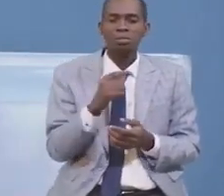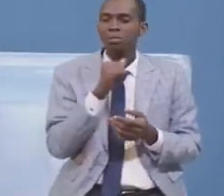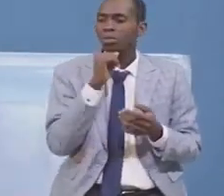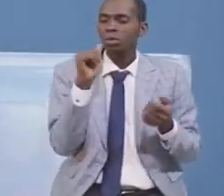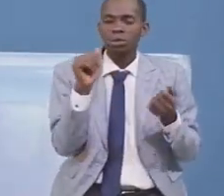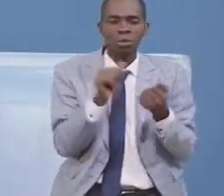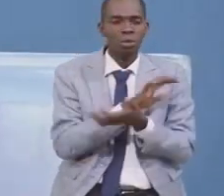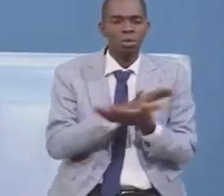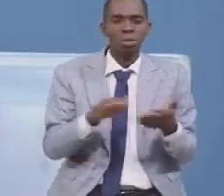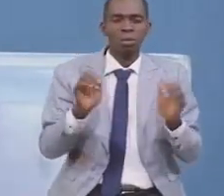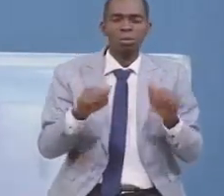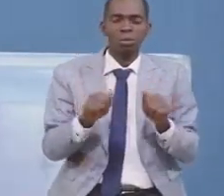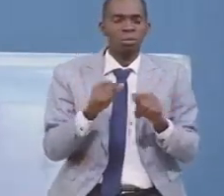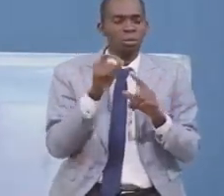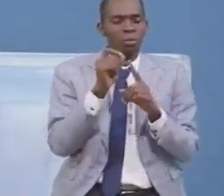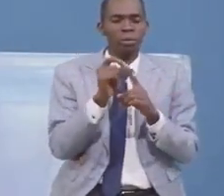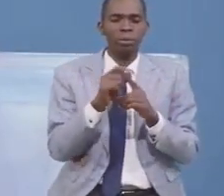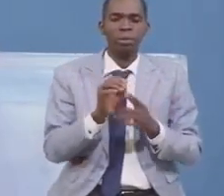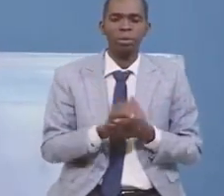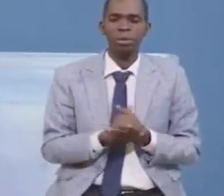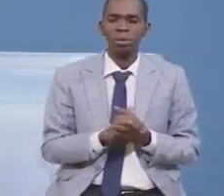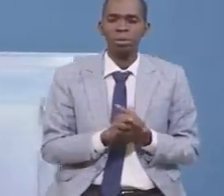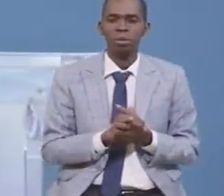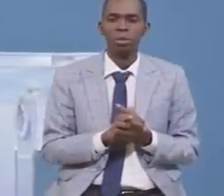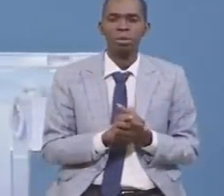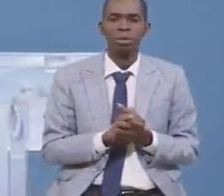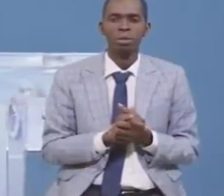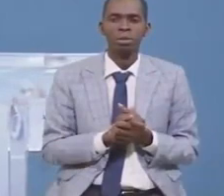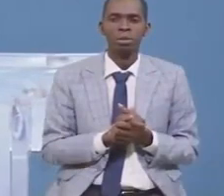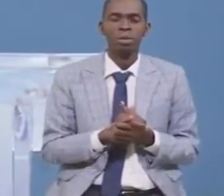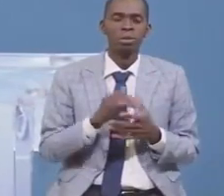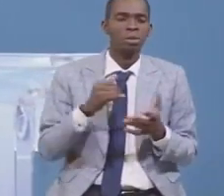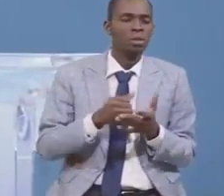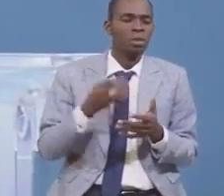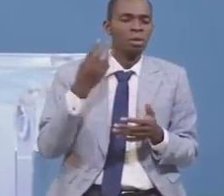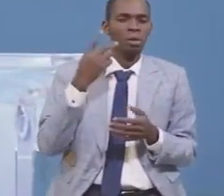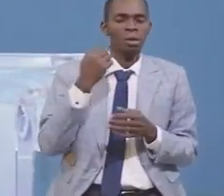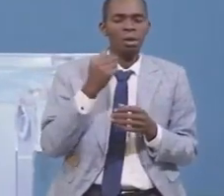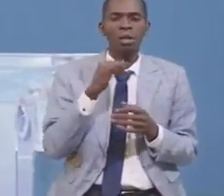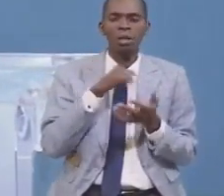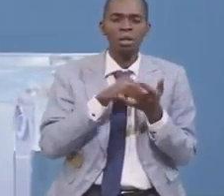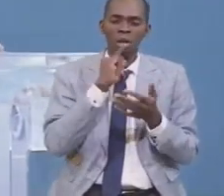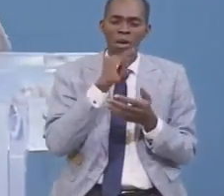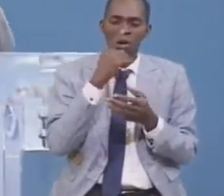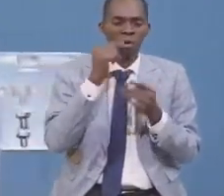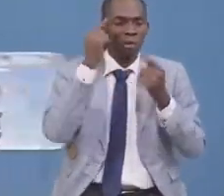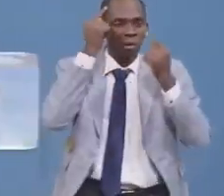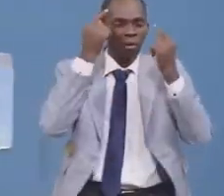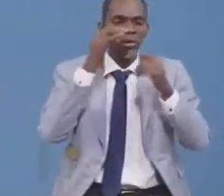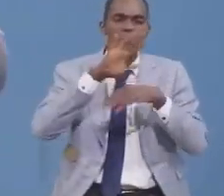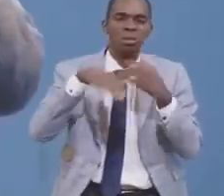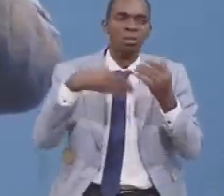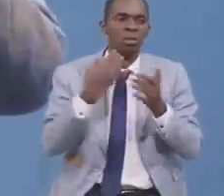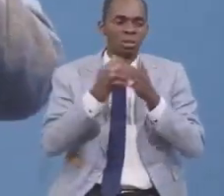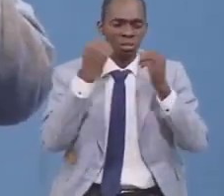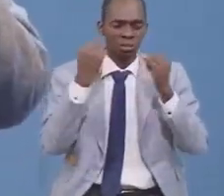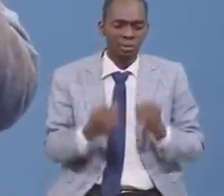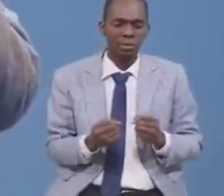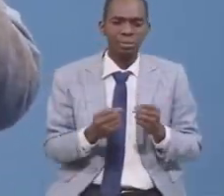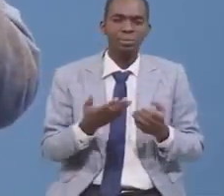word. ఇది నశింప చేయబడని వాక్యం. Because the thoughts of the Almighty, ఎందుకంటే సర్వశక్తిగల